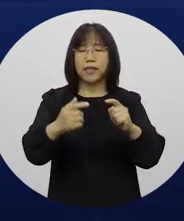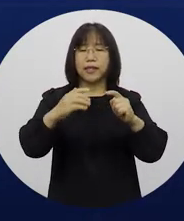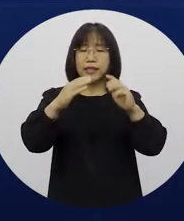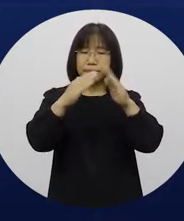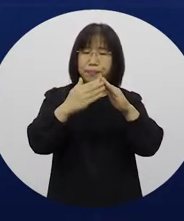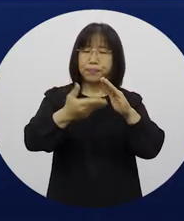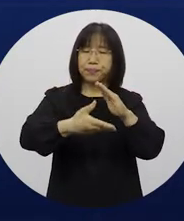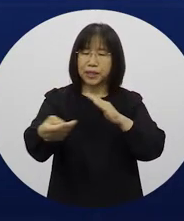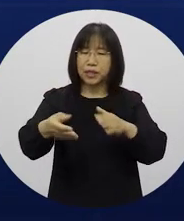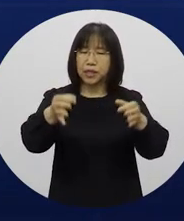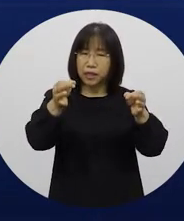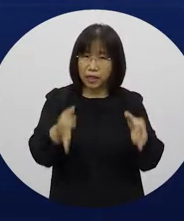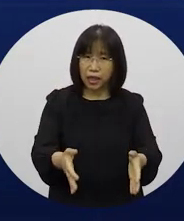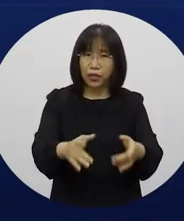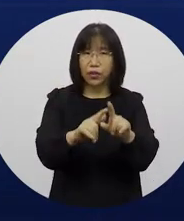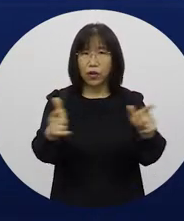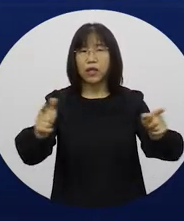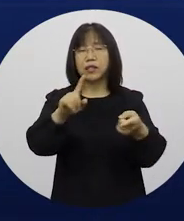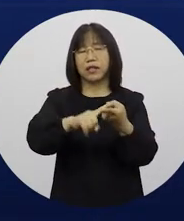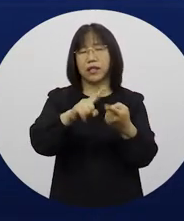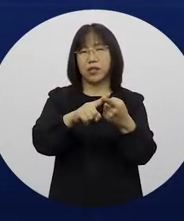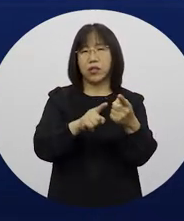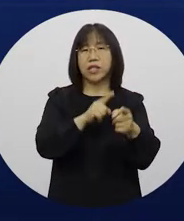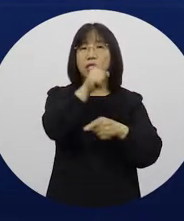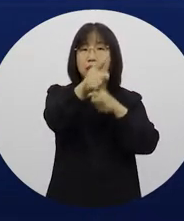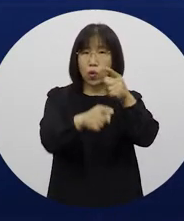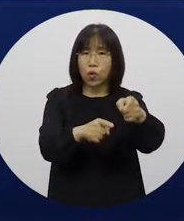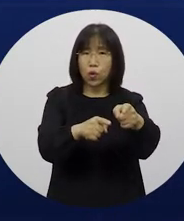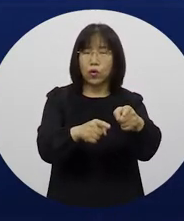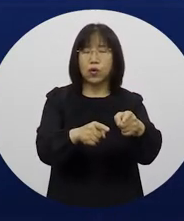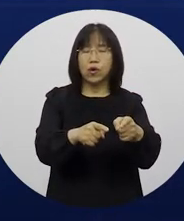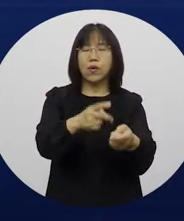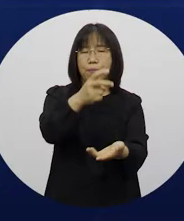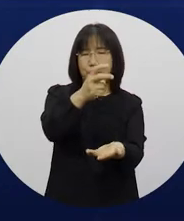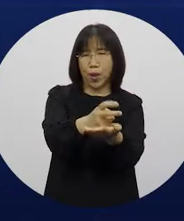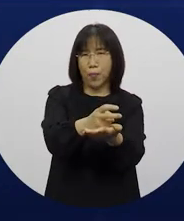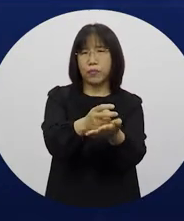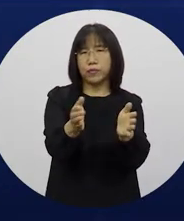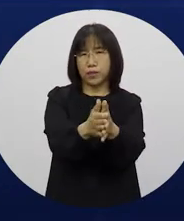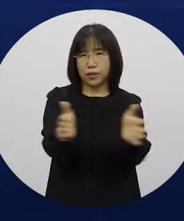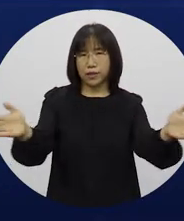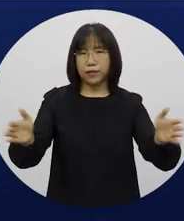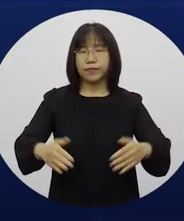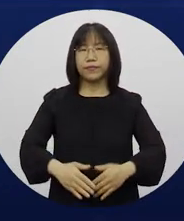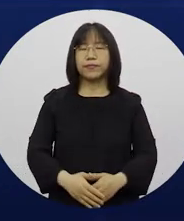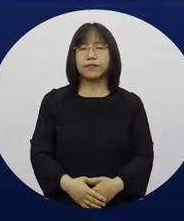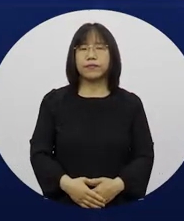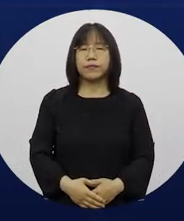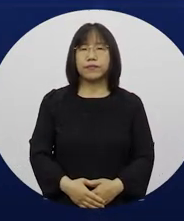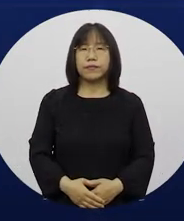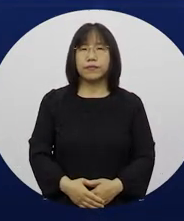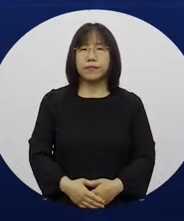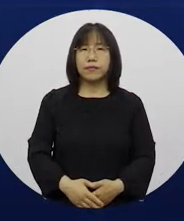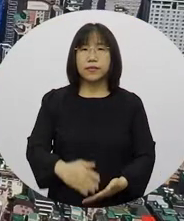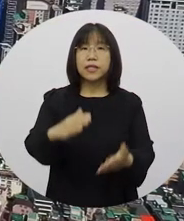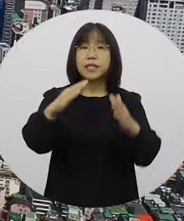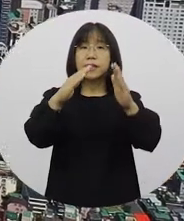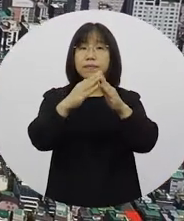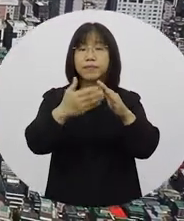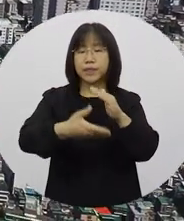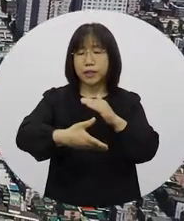인데 기간 등 계약에 주요내용을 신고해야 하는 주택임대차 신고 제가 본격 운영 됩니다